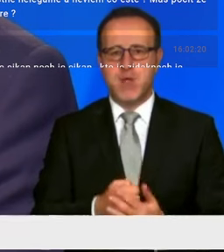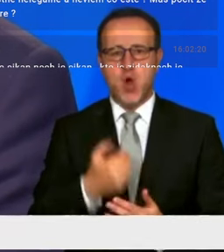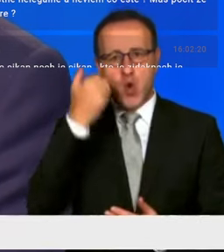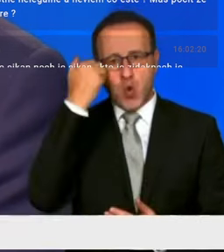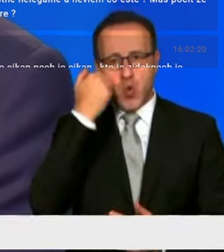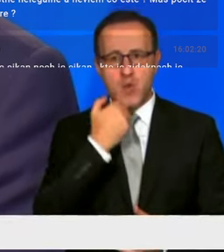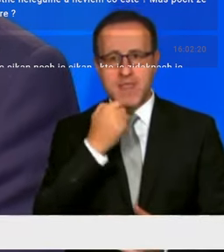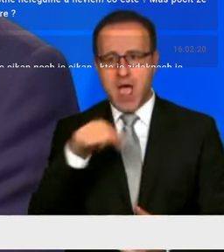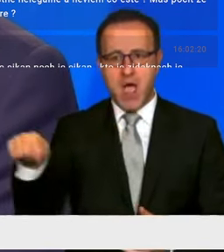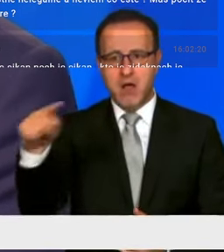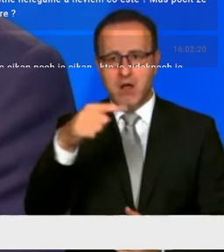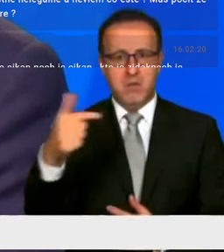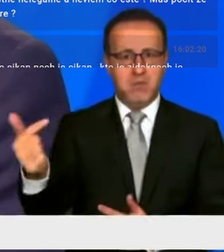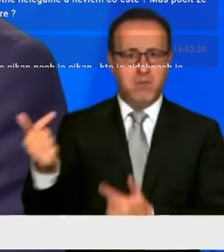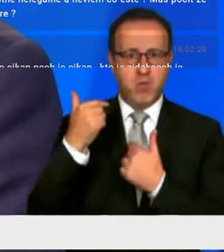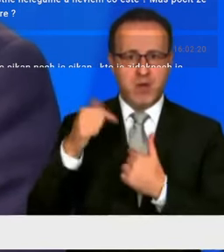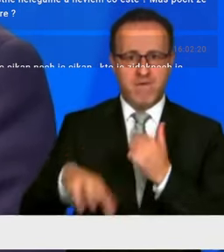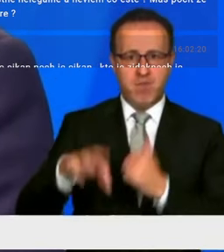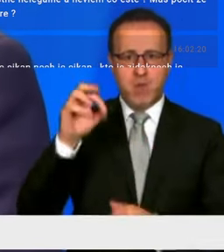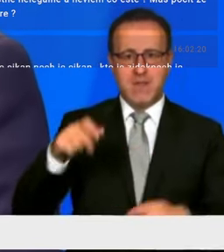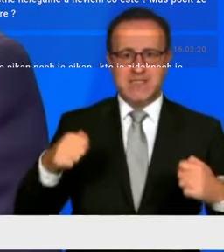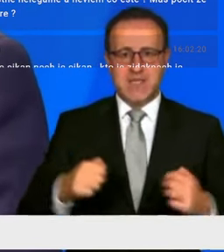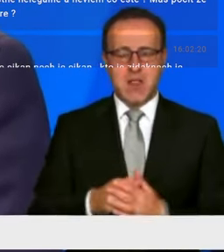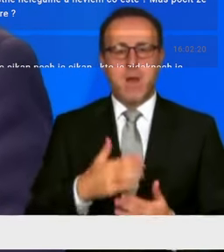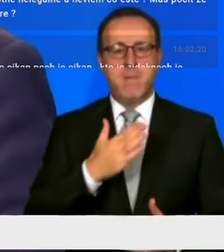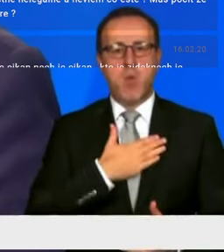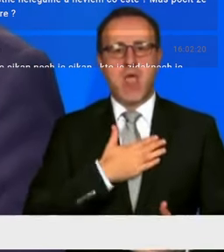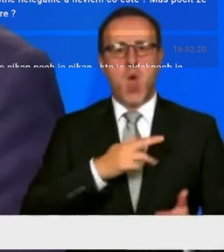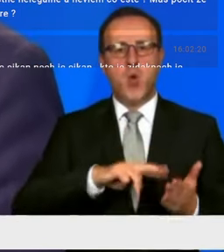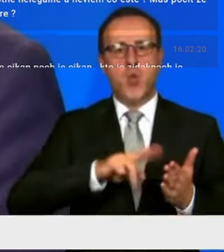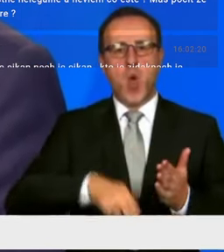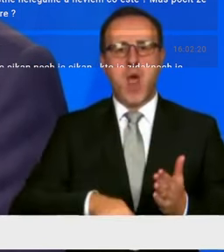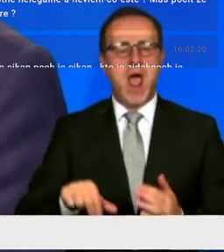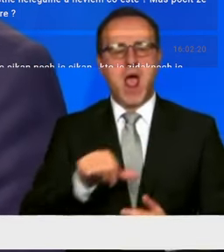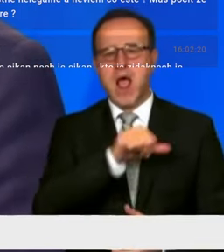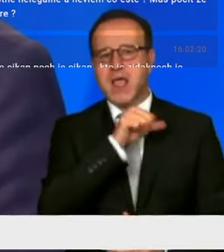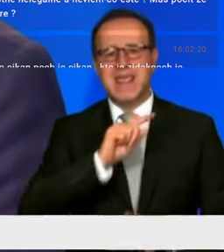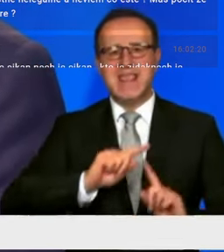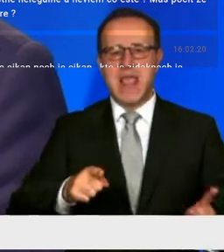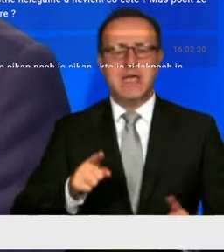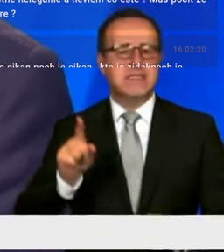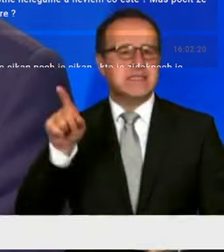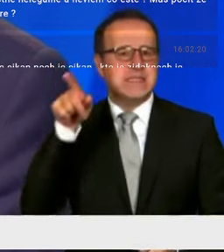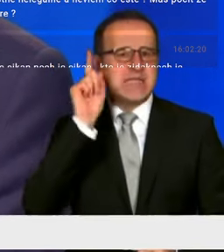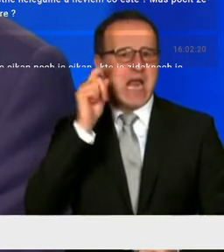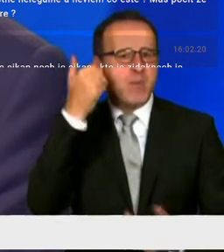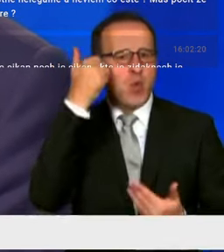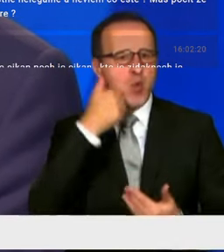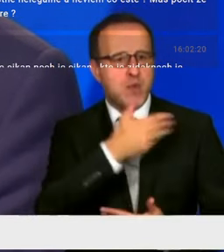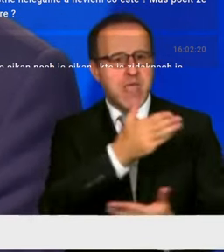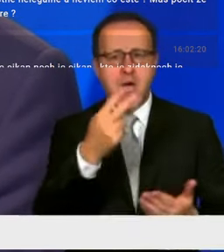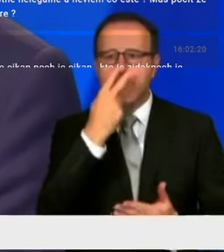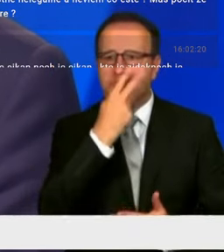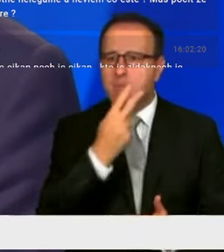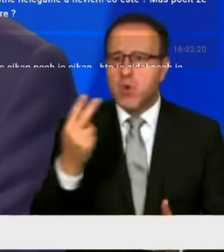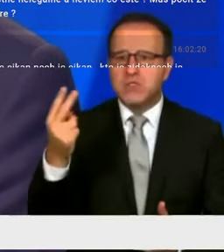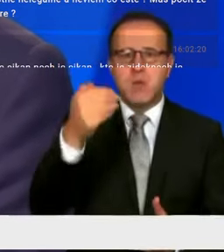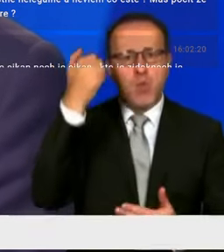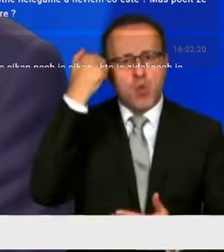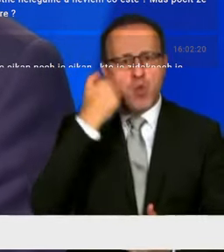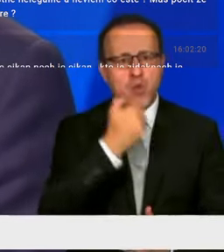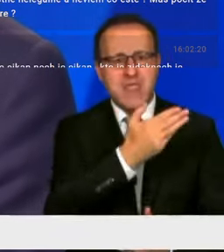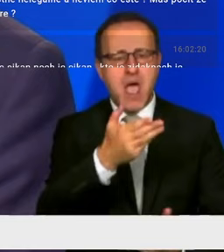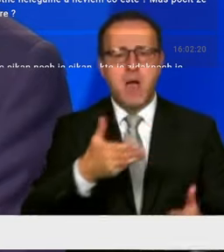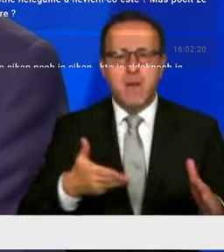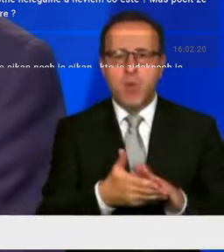zvolia za prezidenta vašou úlohou je nie nič iné len sa starať o ľudí a sledovať či sa ľuďom na Slovensku pod vedením vlády Nech je